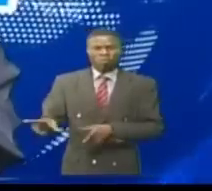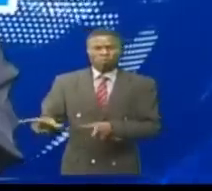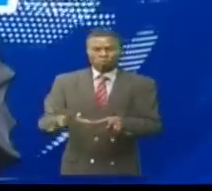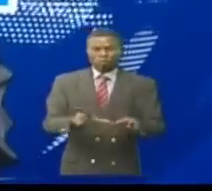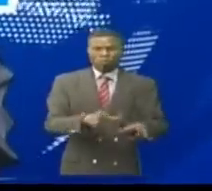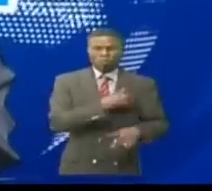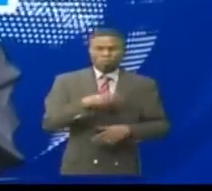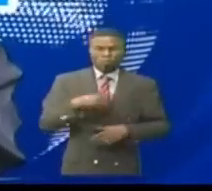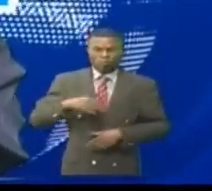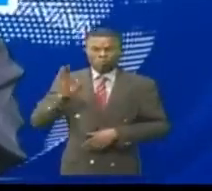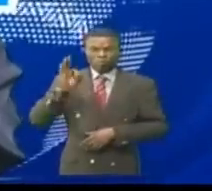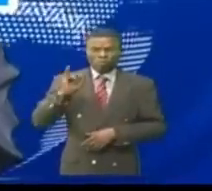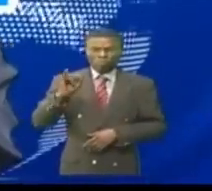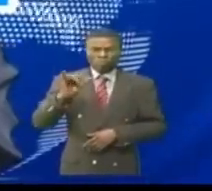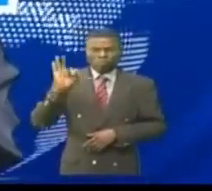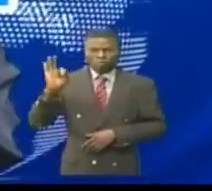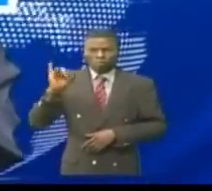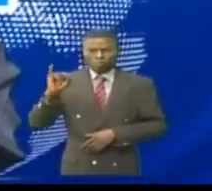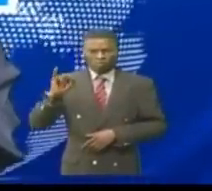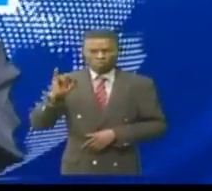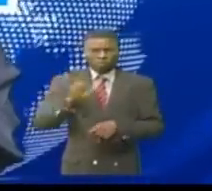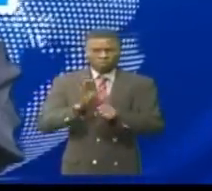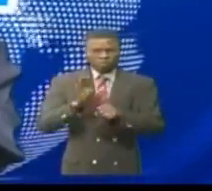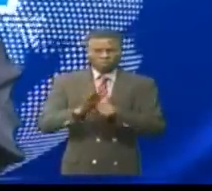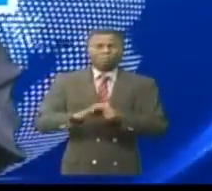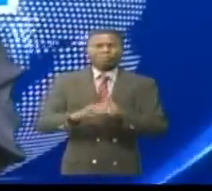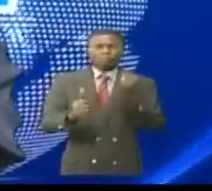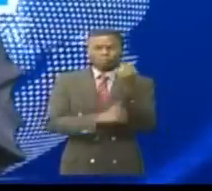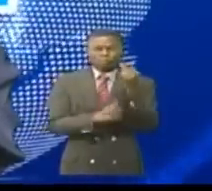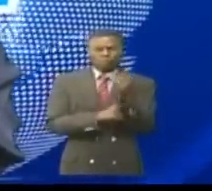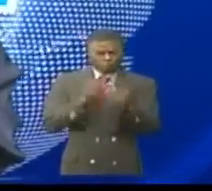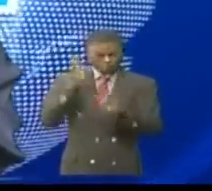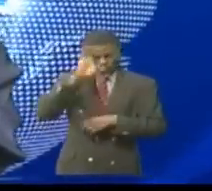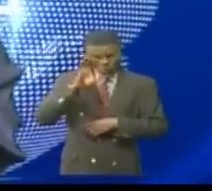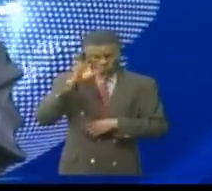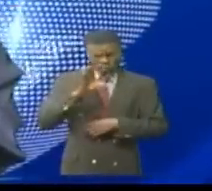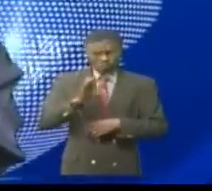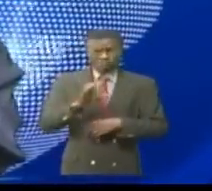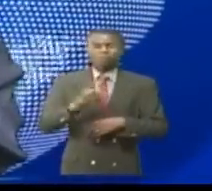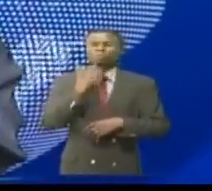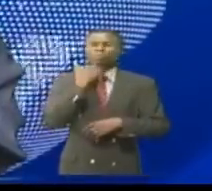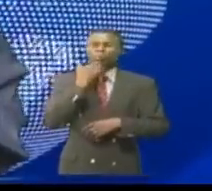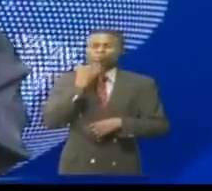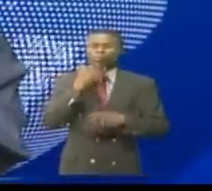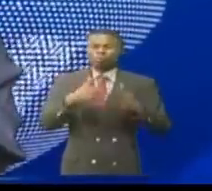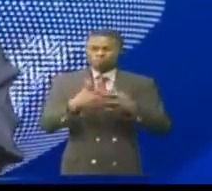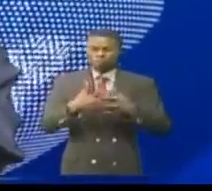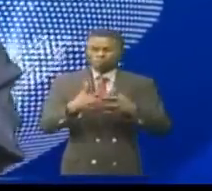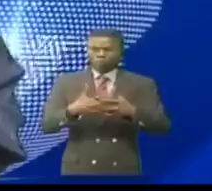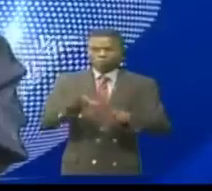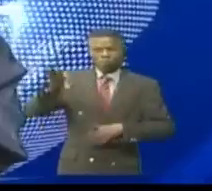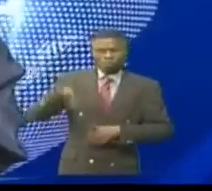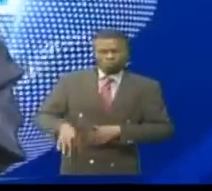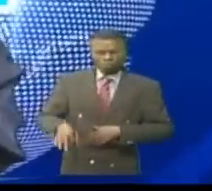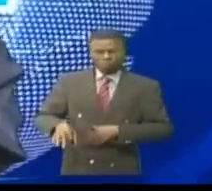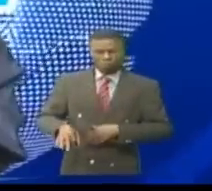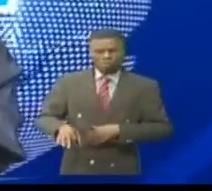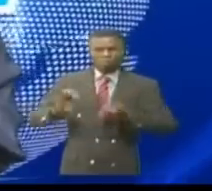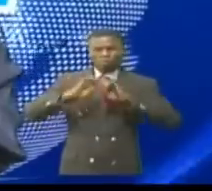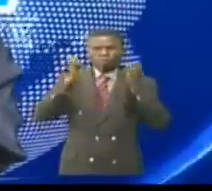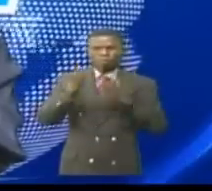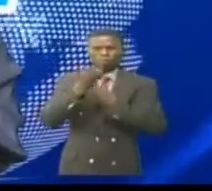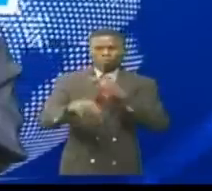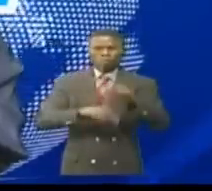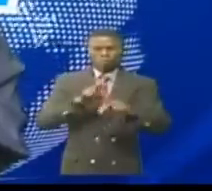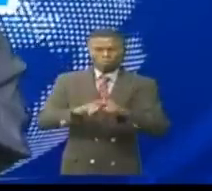Masuka, accompagnée d'une grande partie de son gouvernement, à la recherche de partenariats en faveur de la redynamisation de la Société